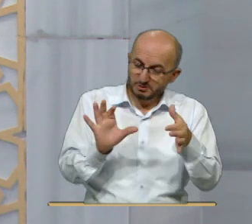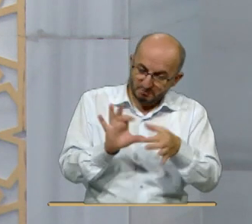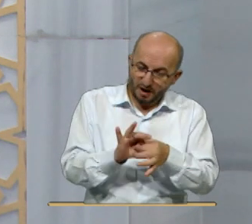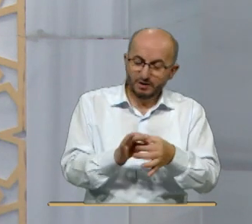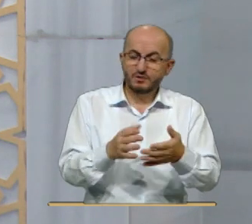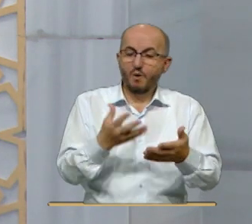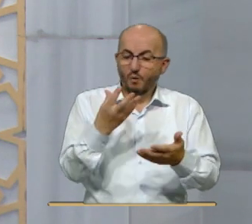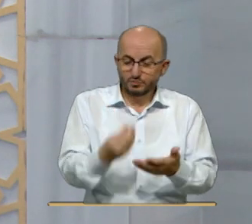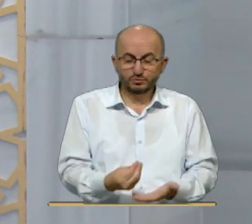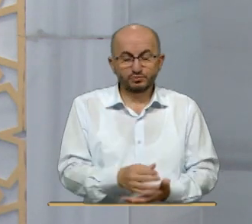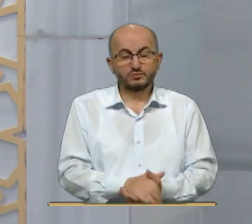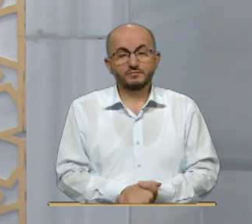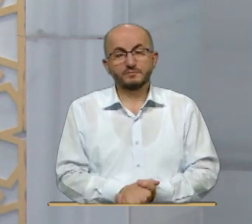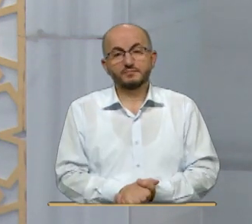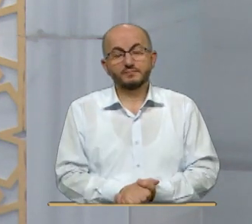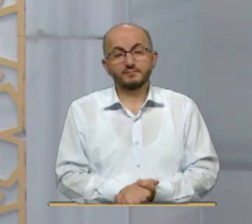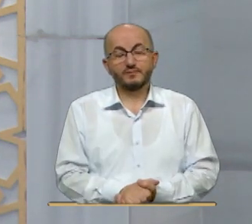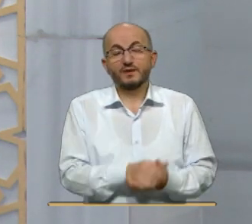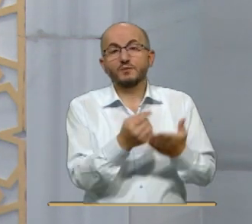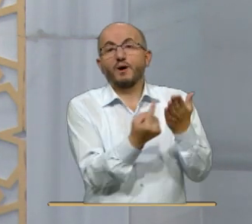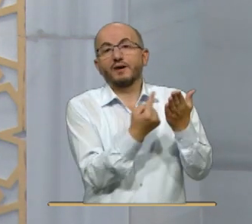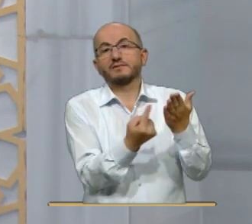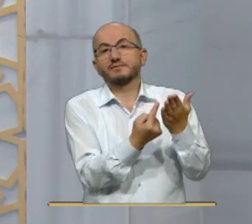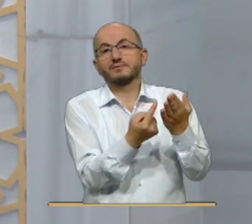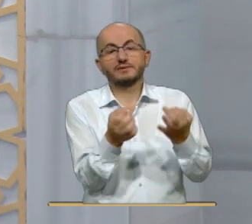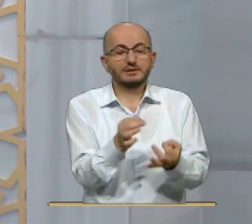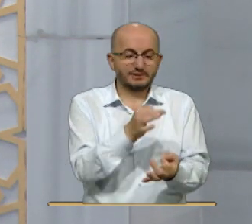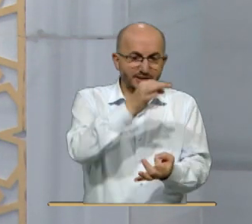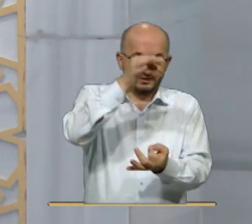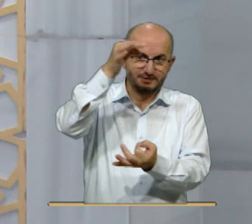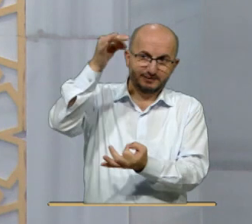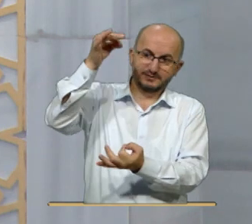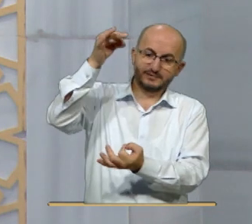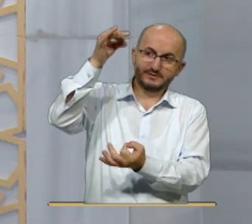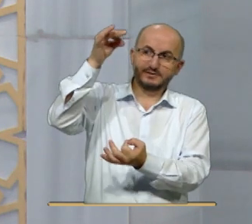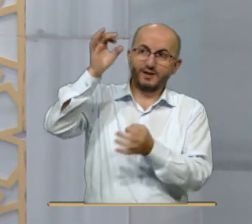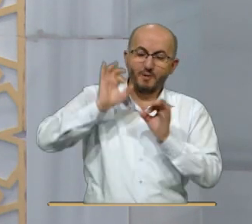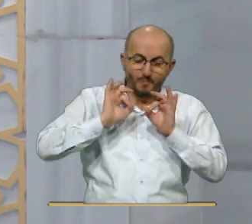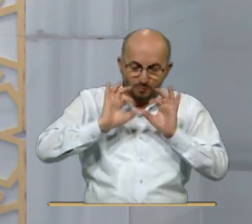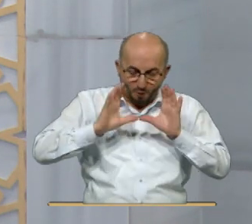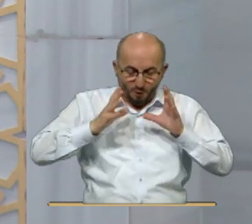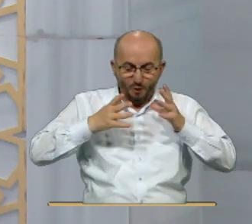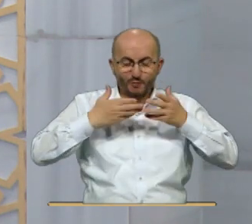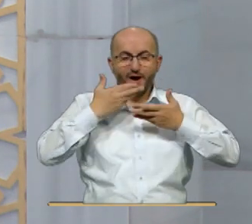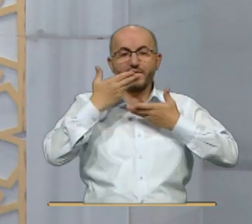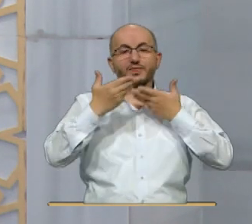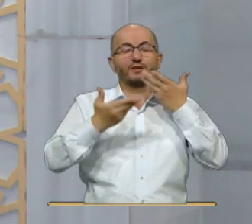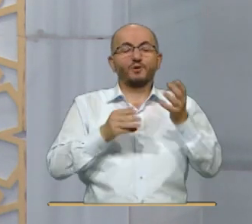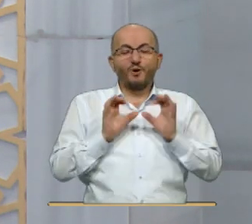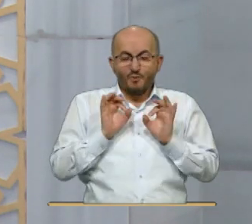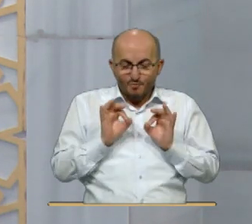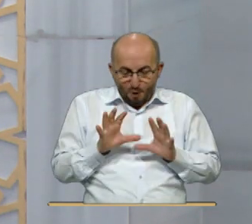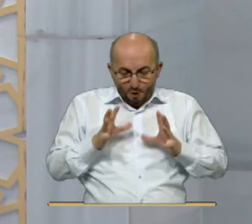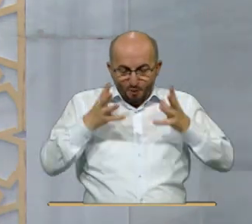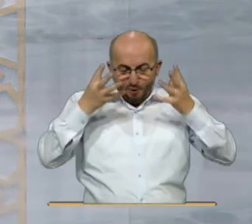bir delili olsun. İşte Kur'an insanları böyle anlatıyor. Böyle